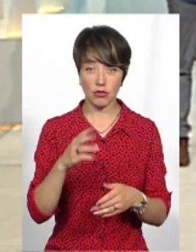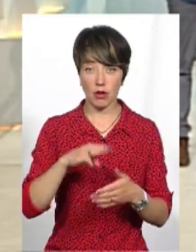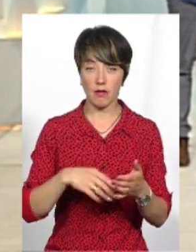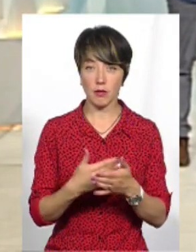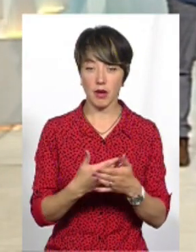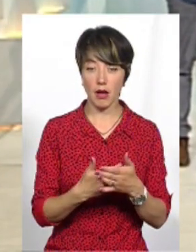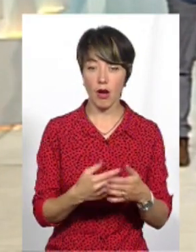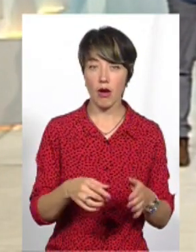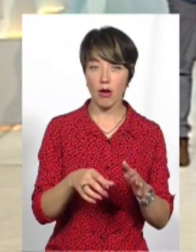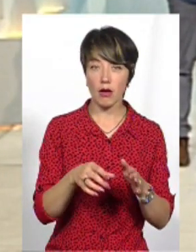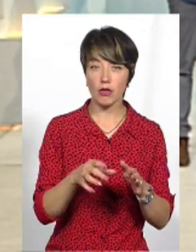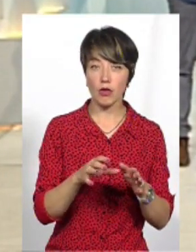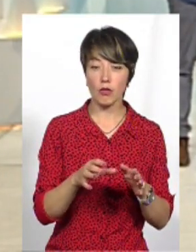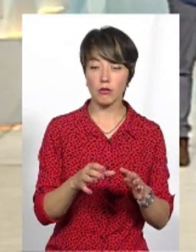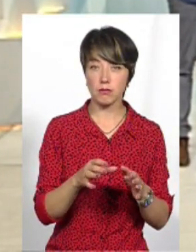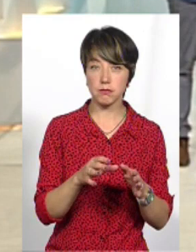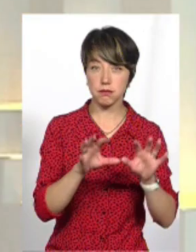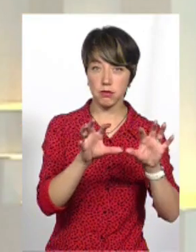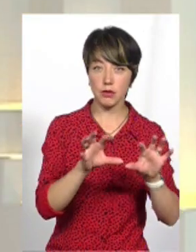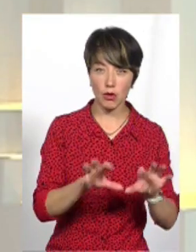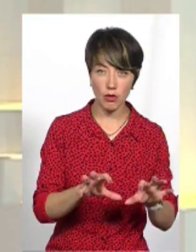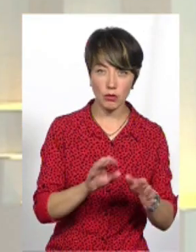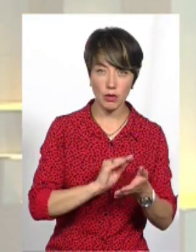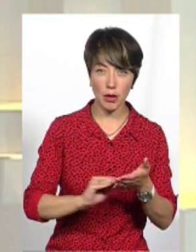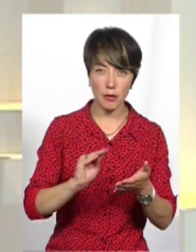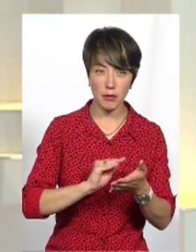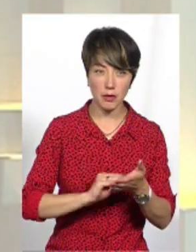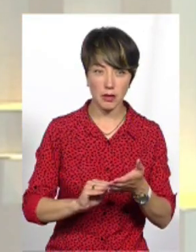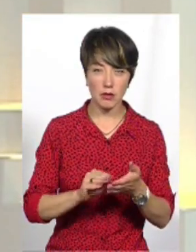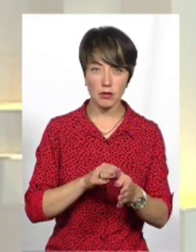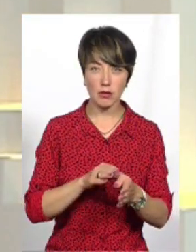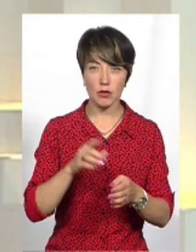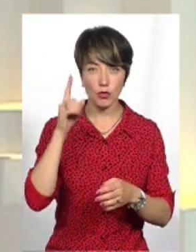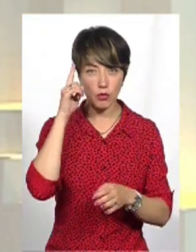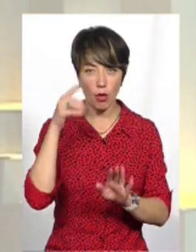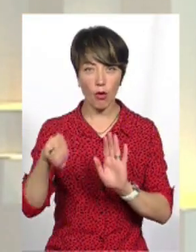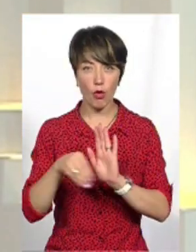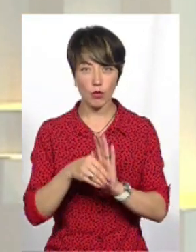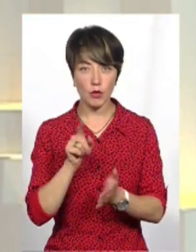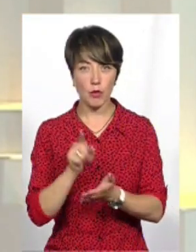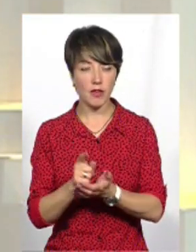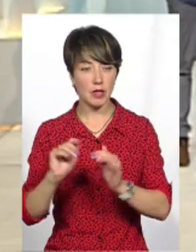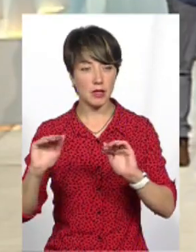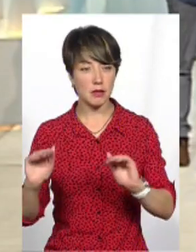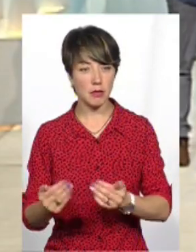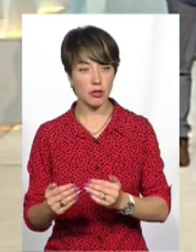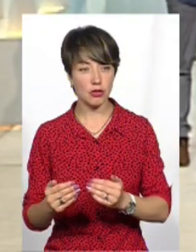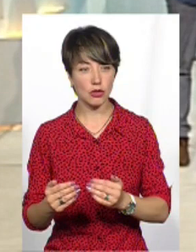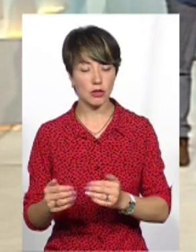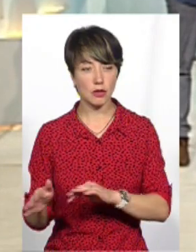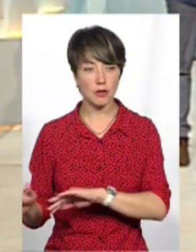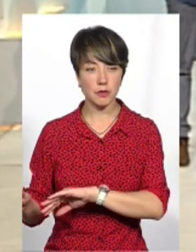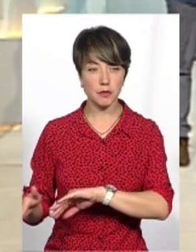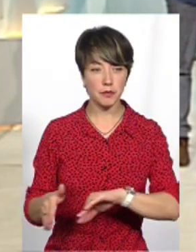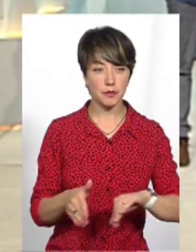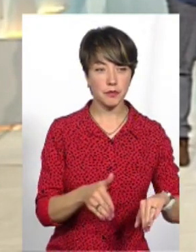і до, щоб конкретно було, допустим, по закону написано, то от і все. І я думаю, що корупція наполовину зменшиться. Зрозуміла. І зараз